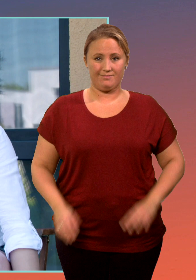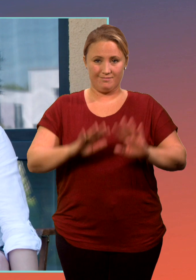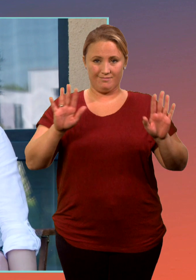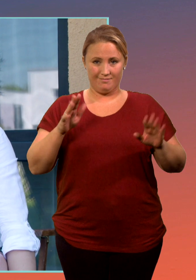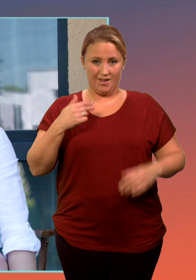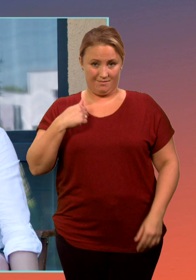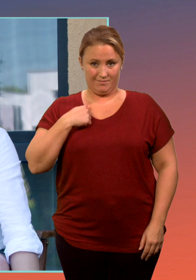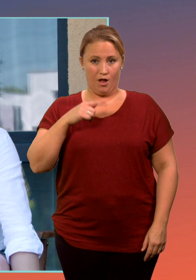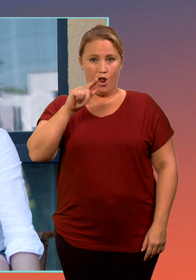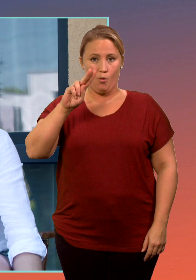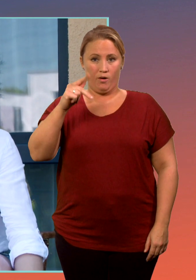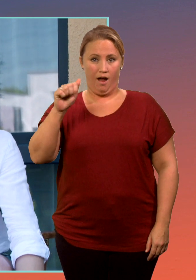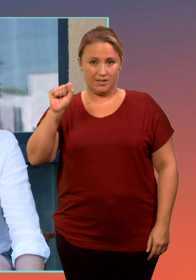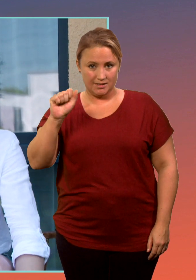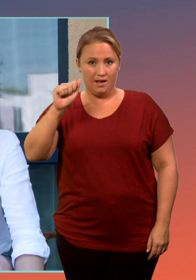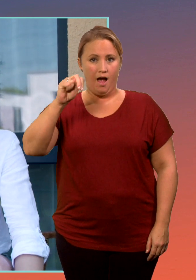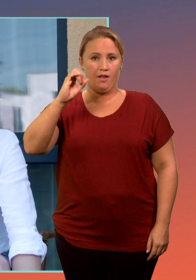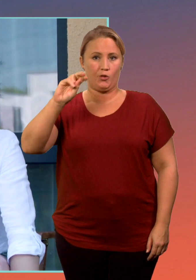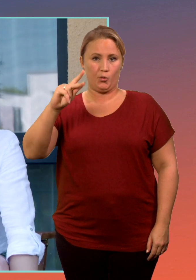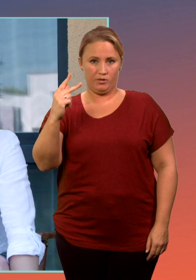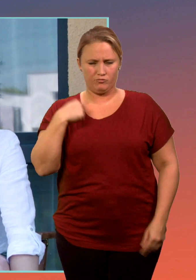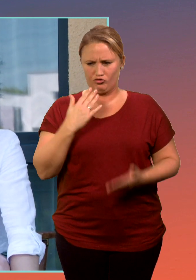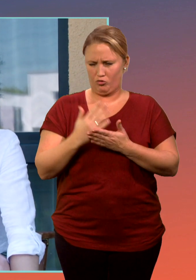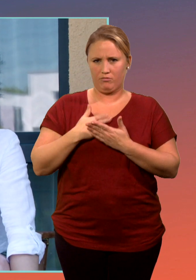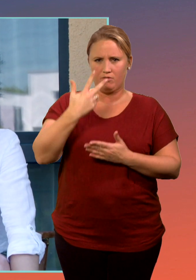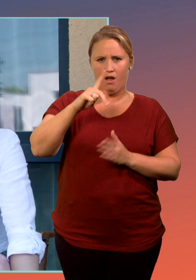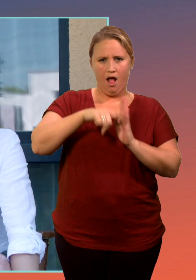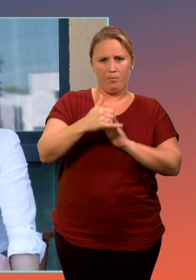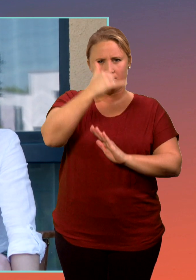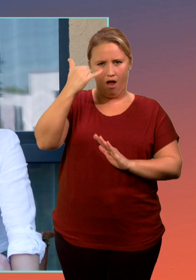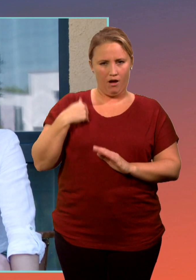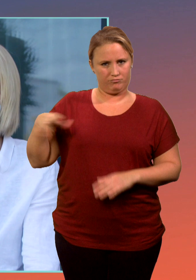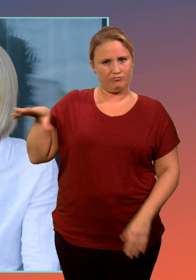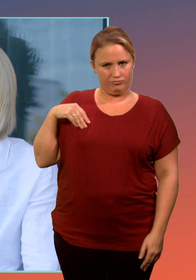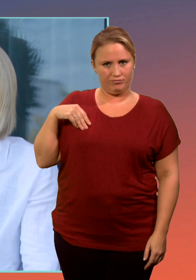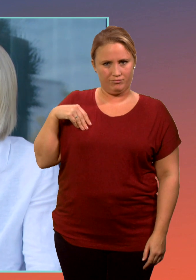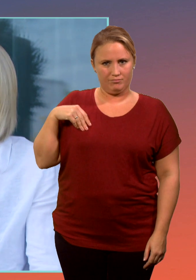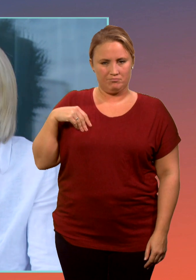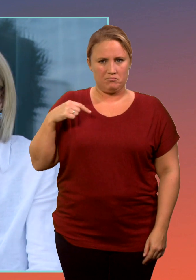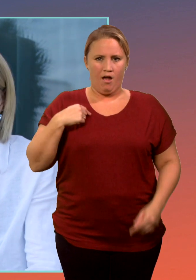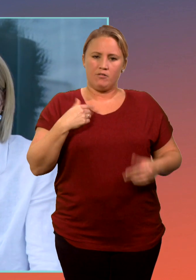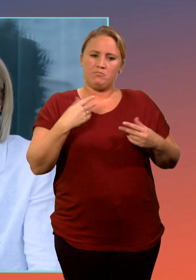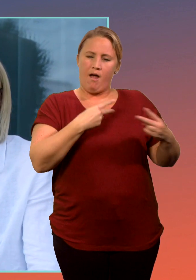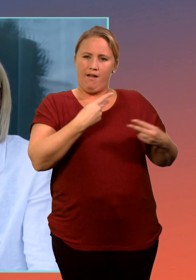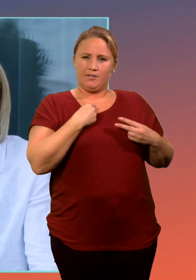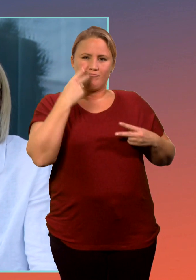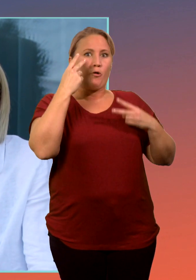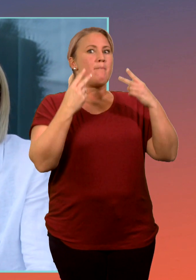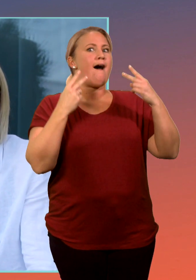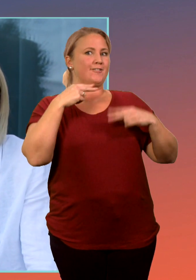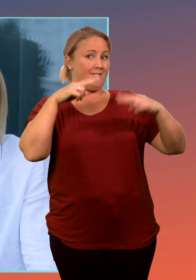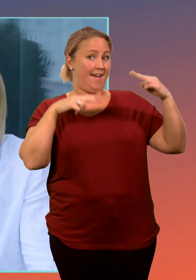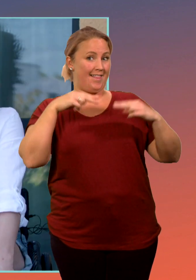Hi, wir sind Lukas und Anouk. Und wir sind seit 3,5 Jahren in einer Beziehung. Wir haben uns ganz romantisch in der